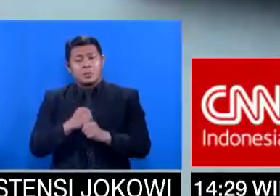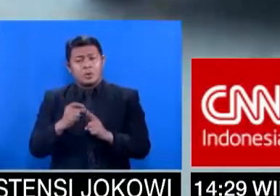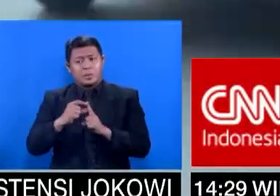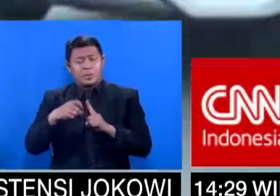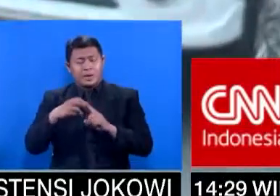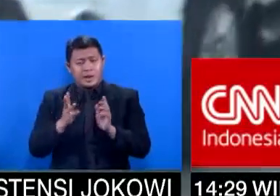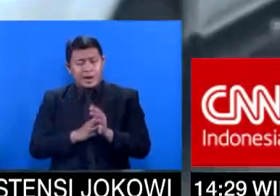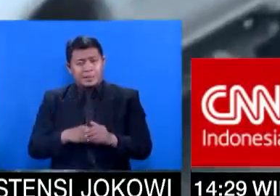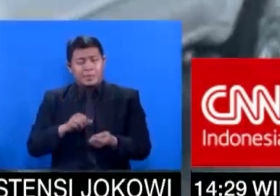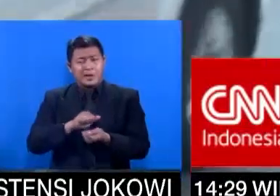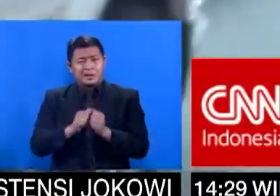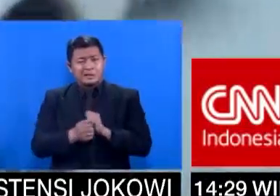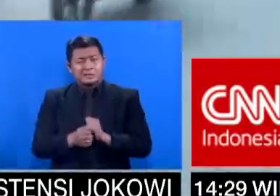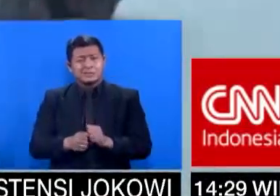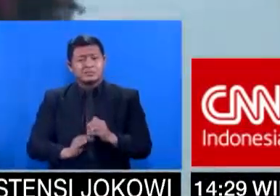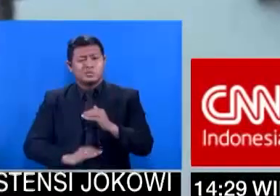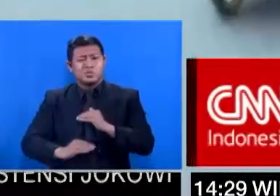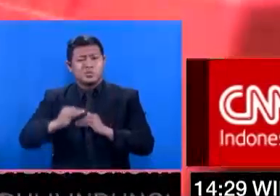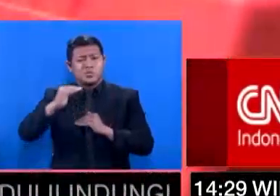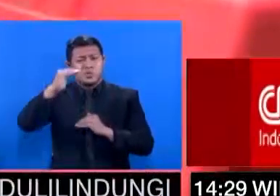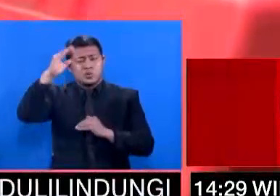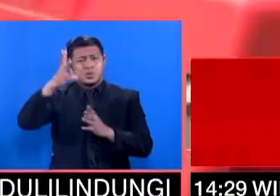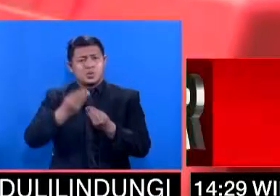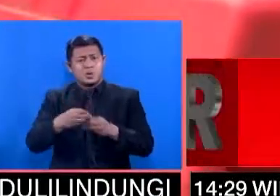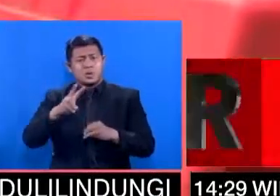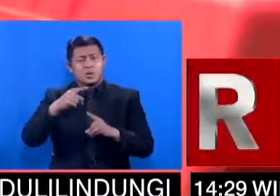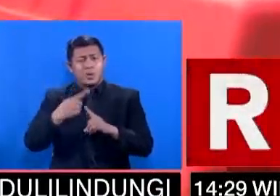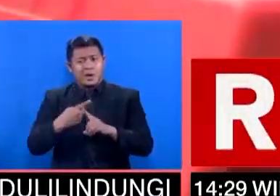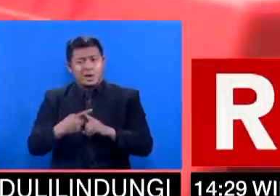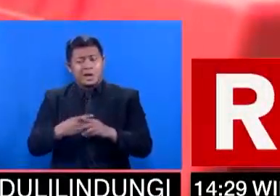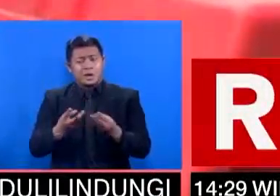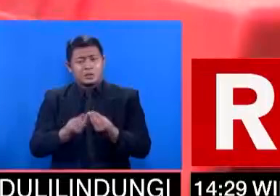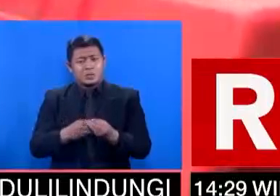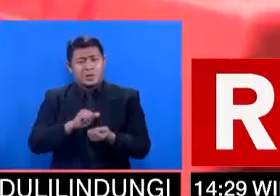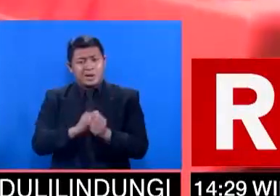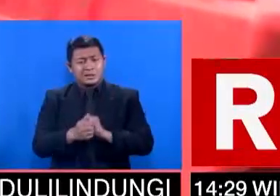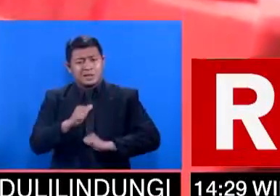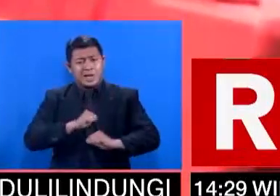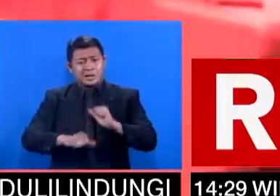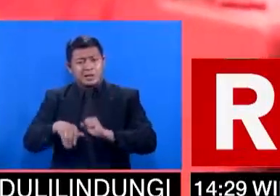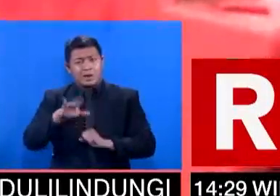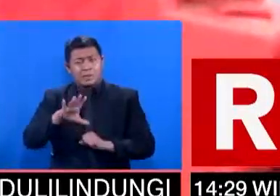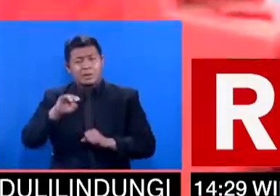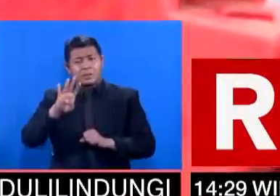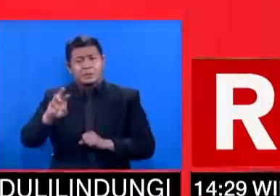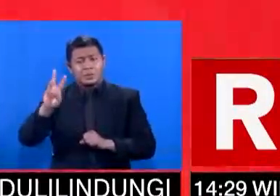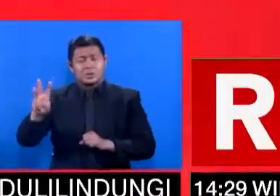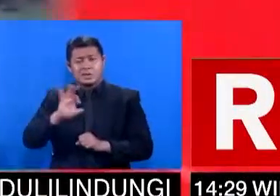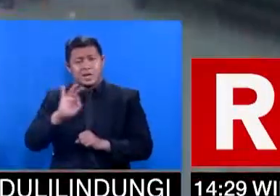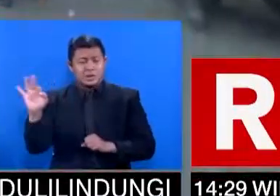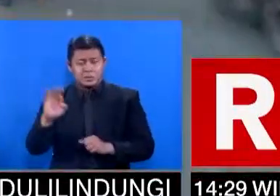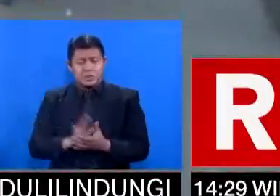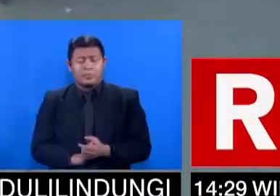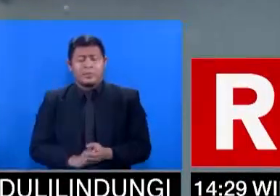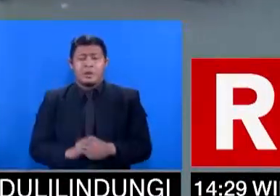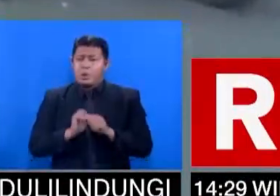PPKM darurat, kasus harian masih mengalami peningkatan sebesar 2 kali lipat dengan jumlah kasus aktif sebesar 543.000.